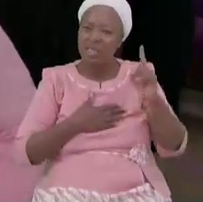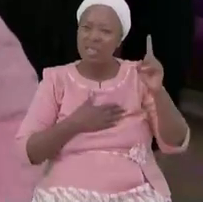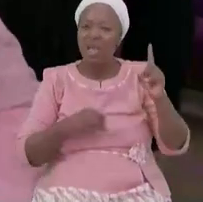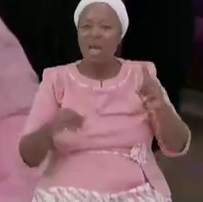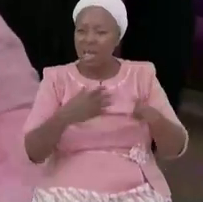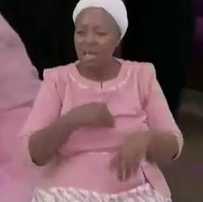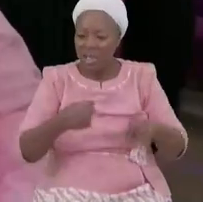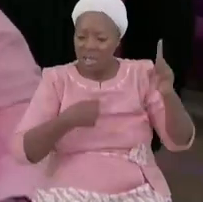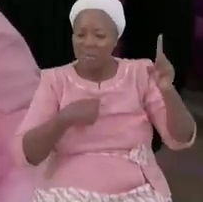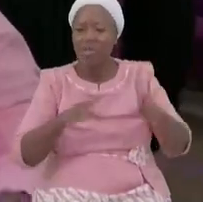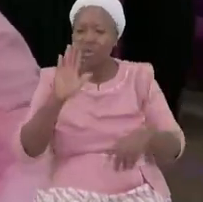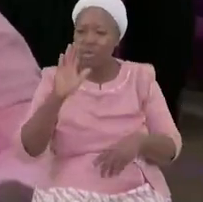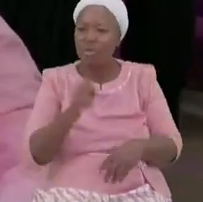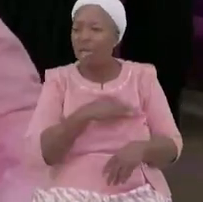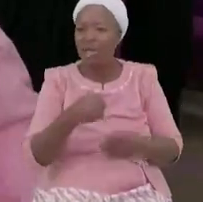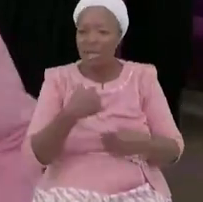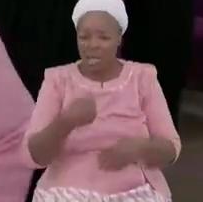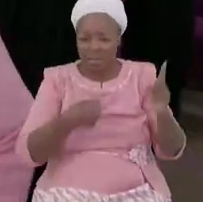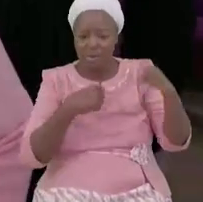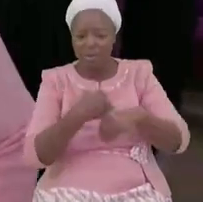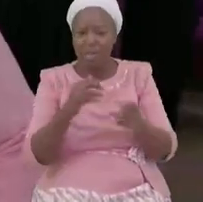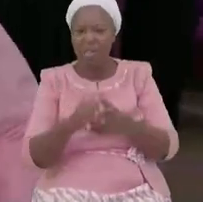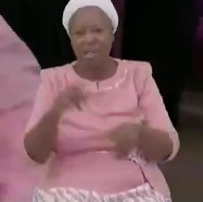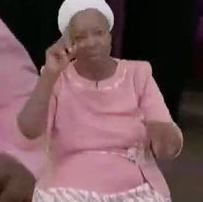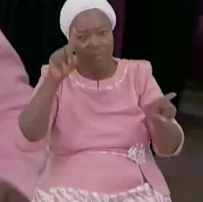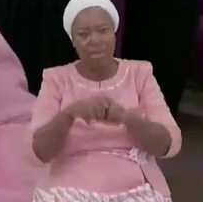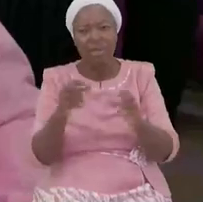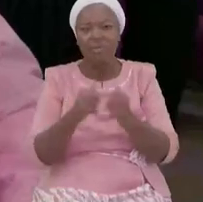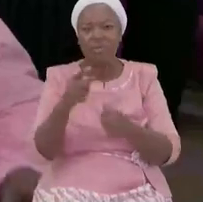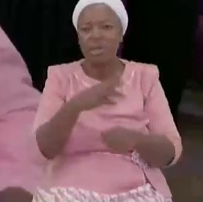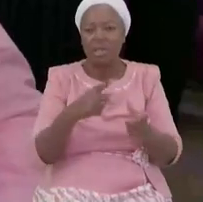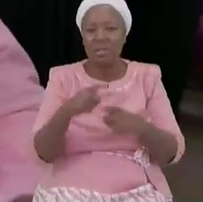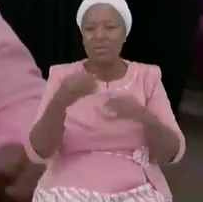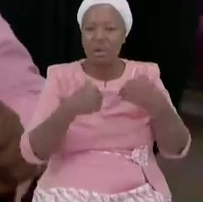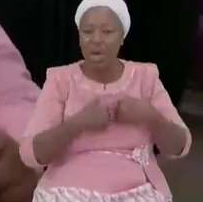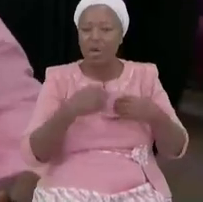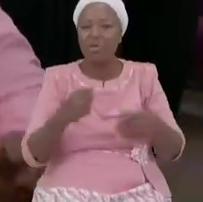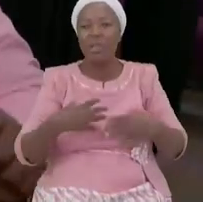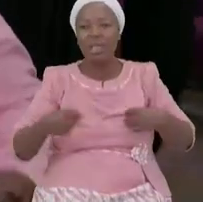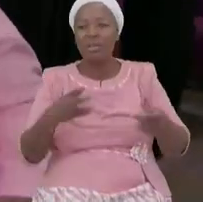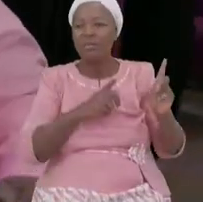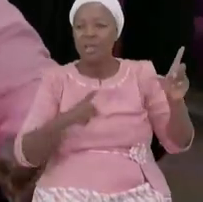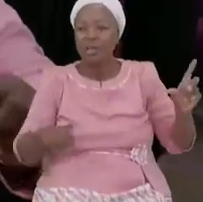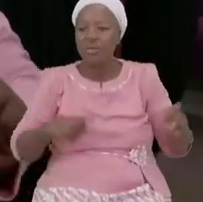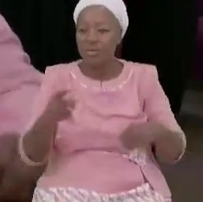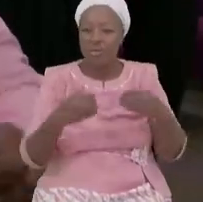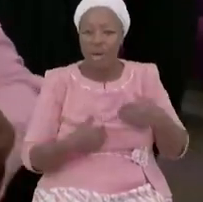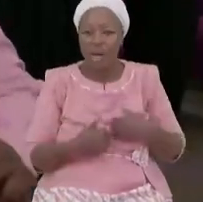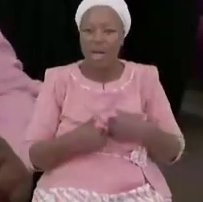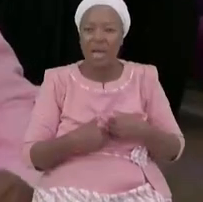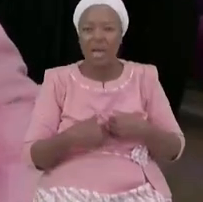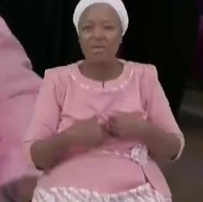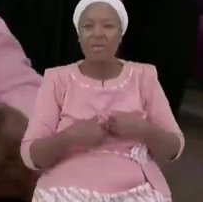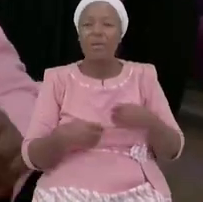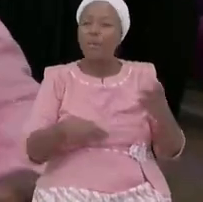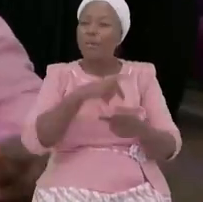et je fais une alliance avec vous et vous avez la guérison du Seigneur, vous avez la santé